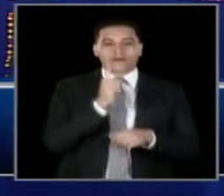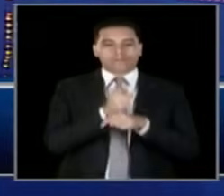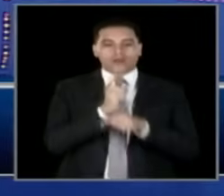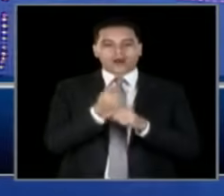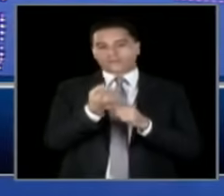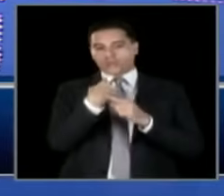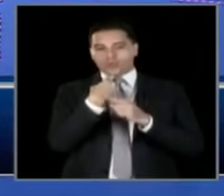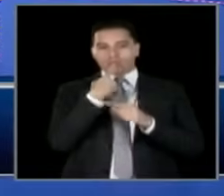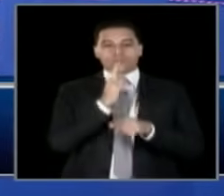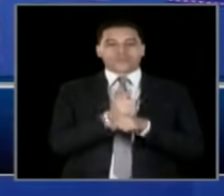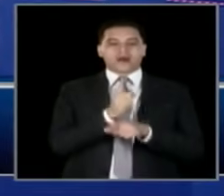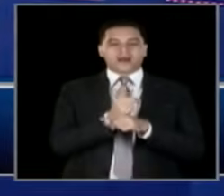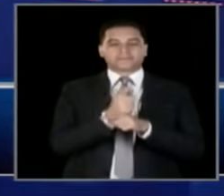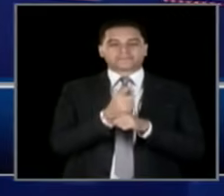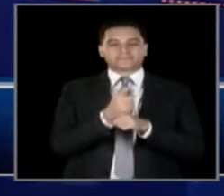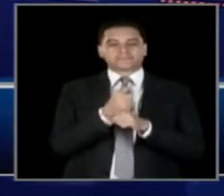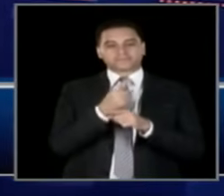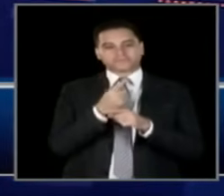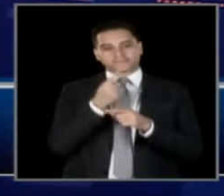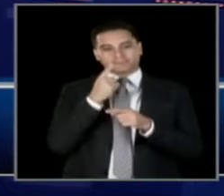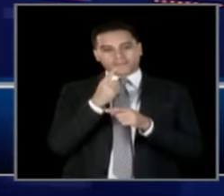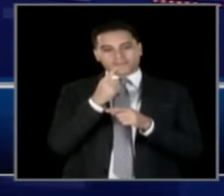كتبها 1865